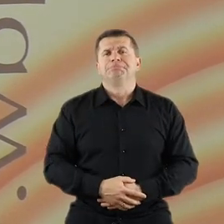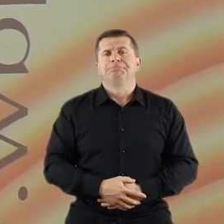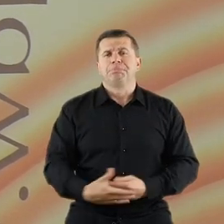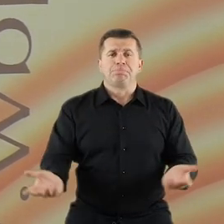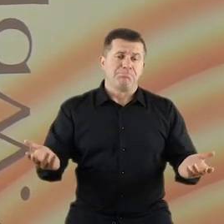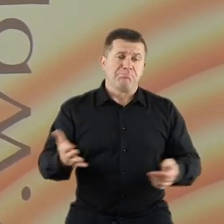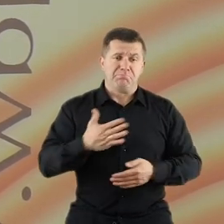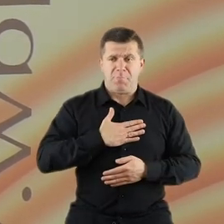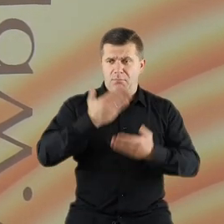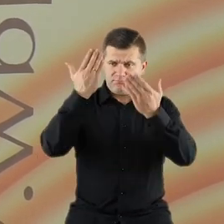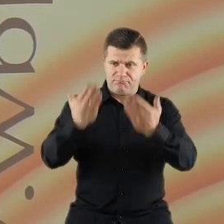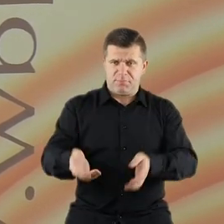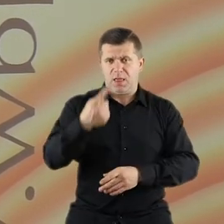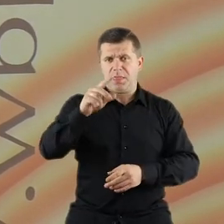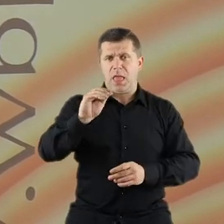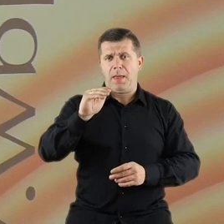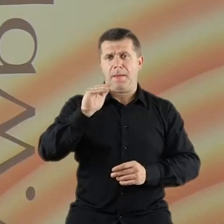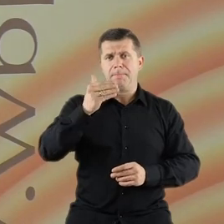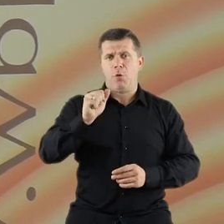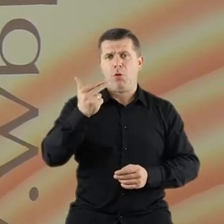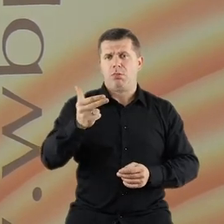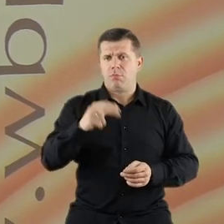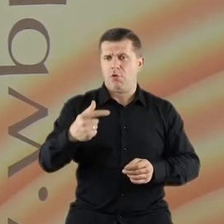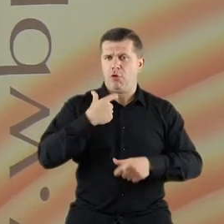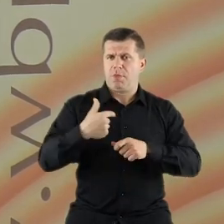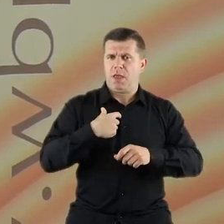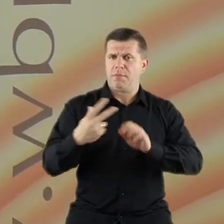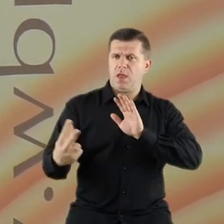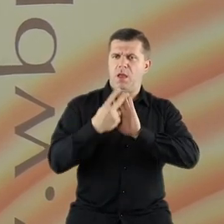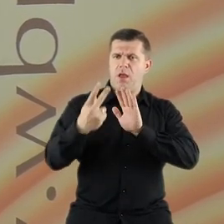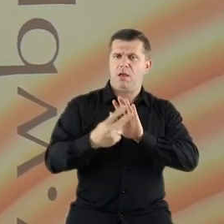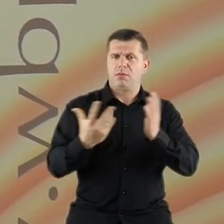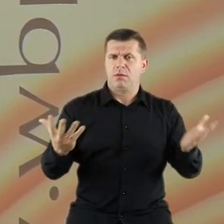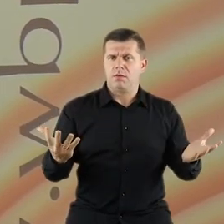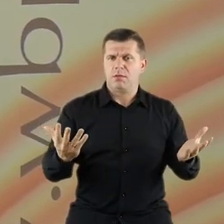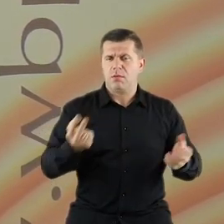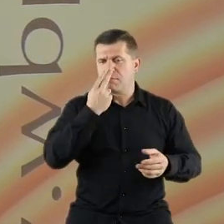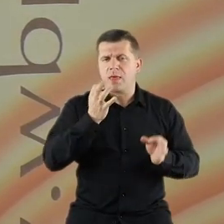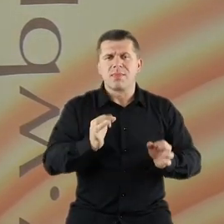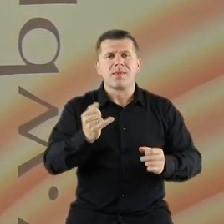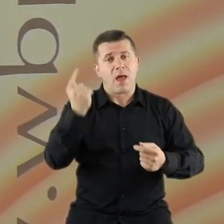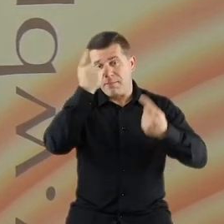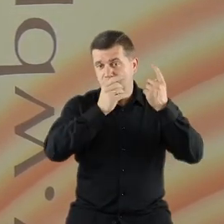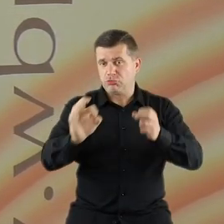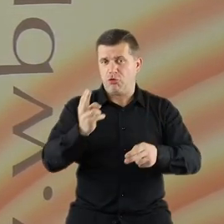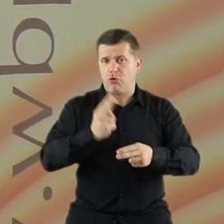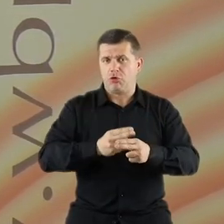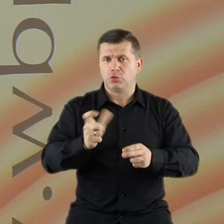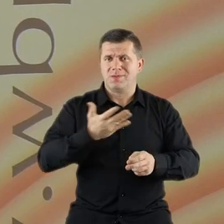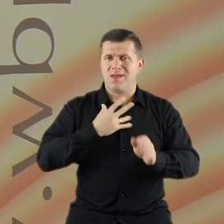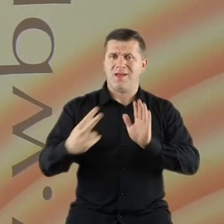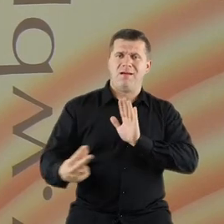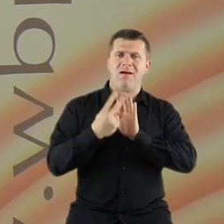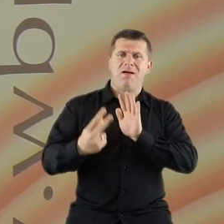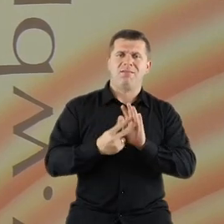mamy istotę demonicznym która po prostu może nas zaatakować poza tym aż jak teraz myślimy o chorobie coś